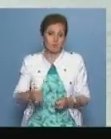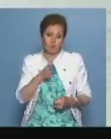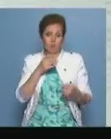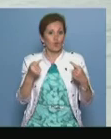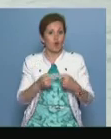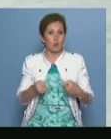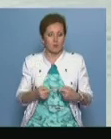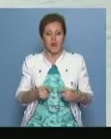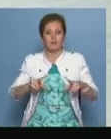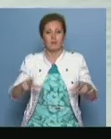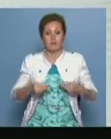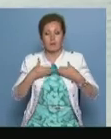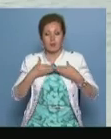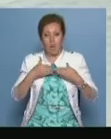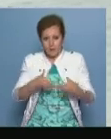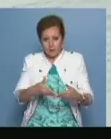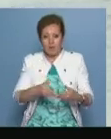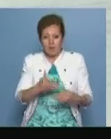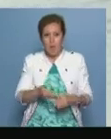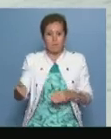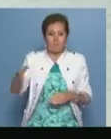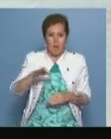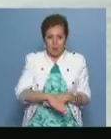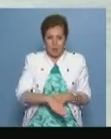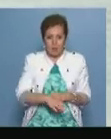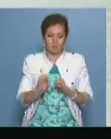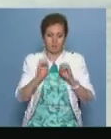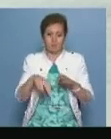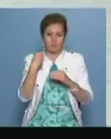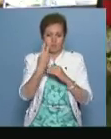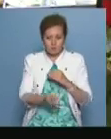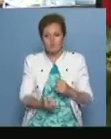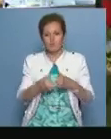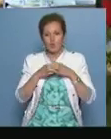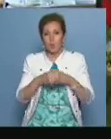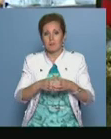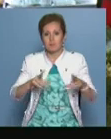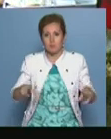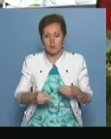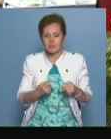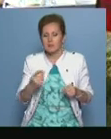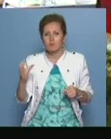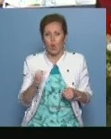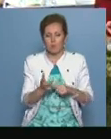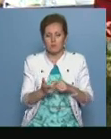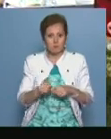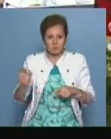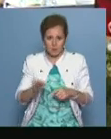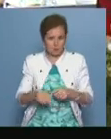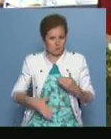с катера. По легенде, с берега на помощь тонущему выдвигается группа спасателей. Считанные секунды, и помощь оказана.